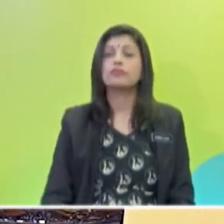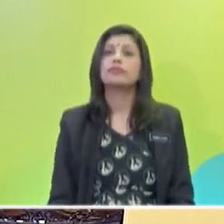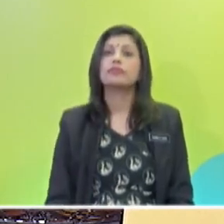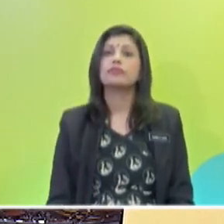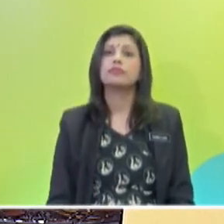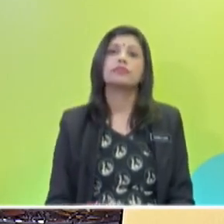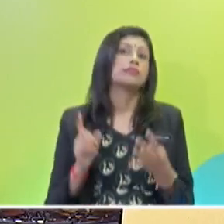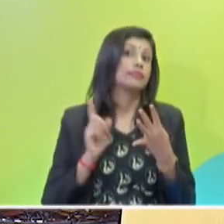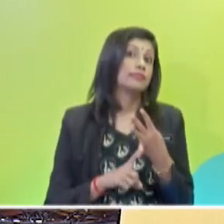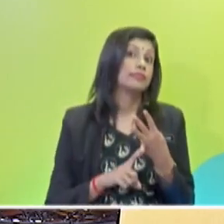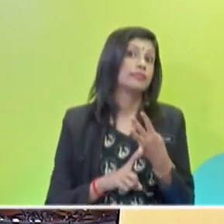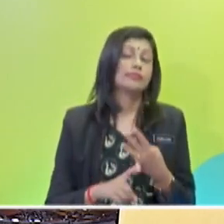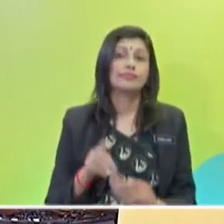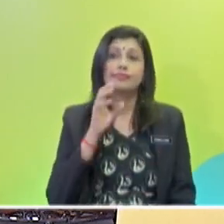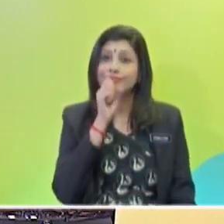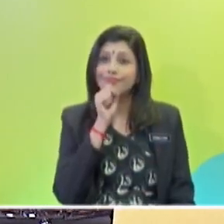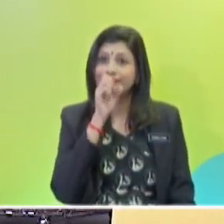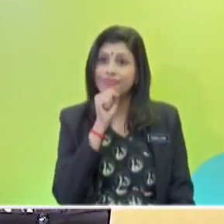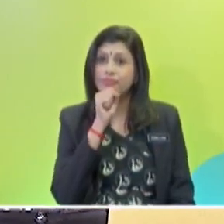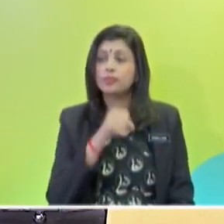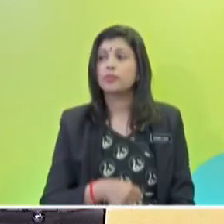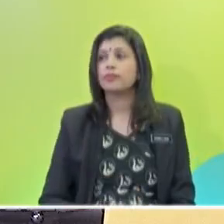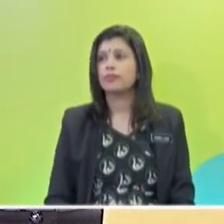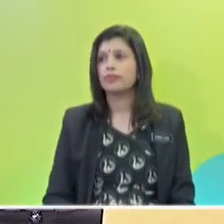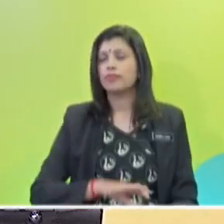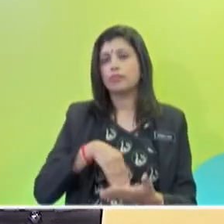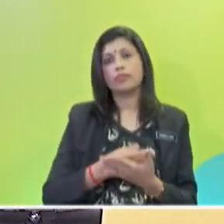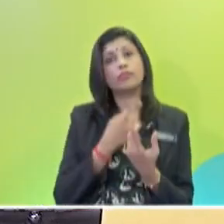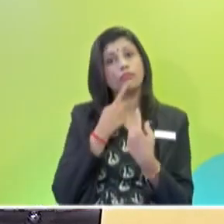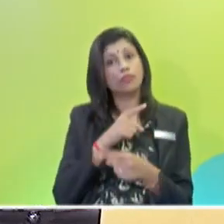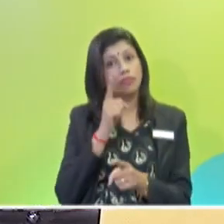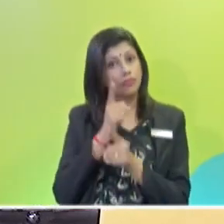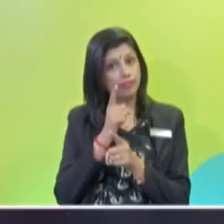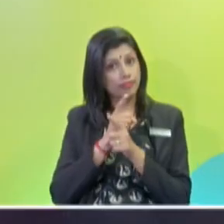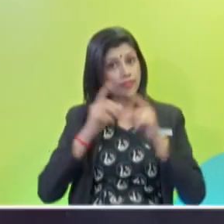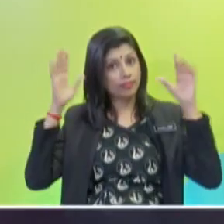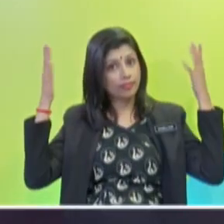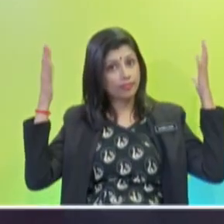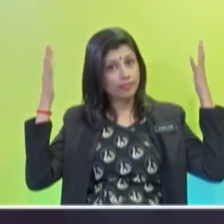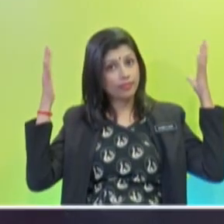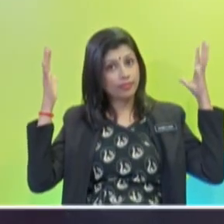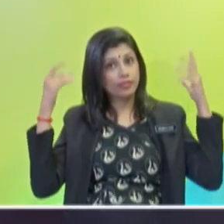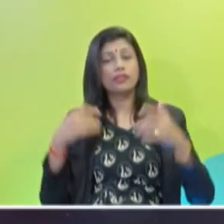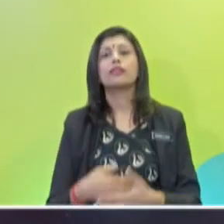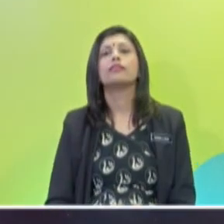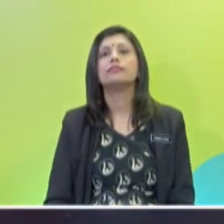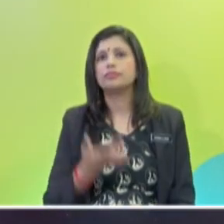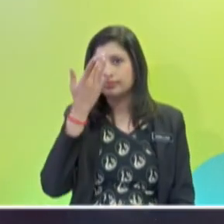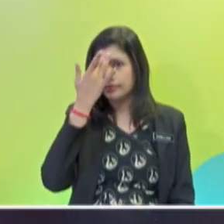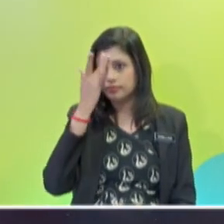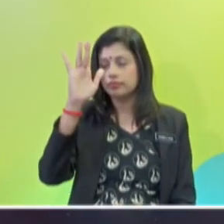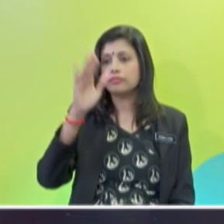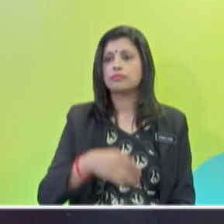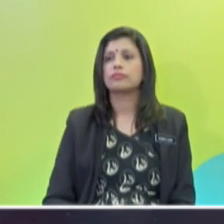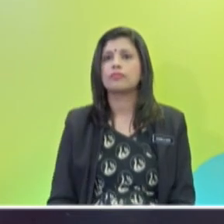sekali semestinya buah oren. Okey, semua jawapan Amal betul. Tepuk tangan. Pandai Amal. Ya, terima